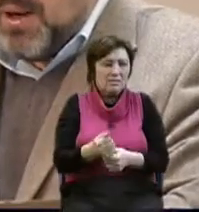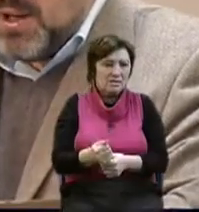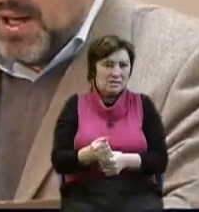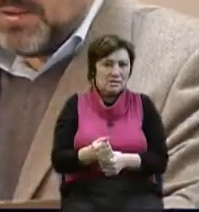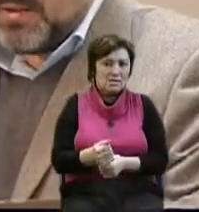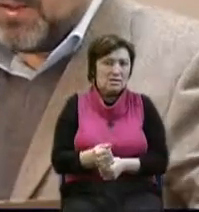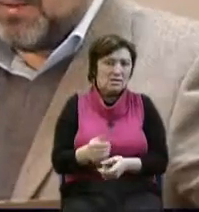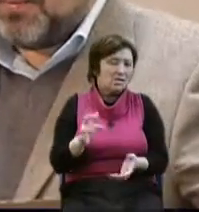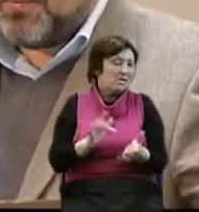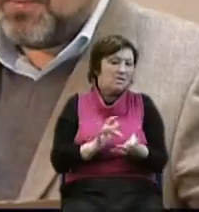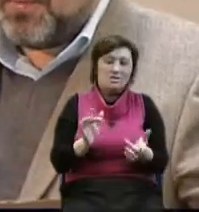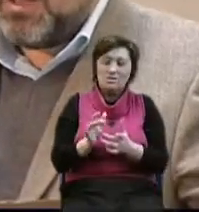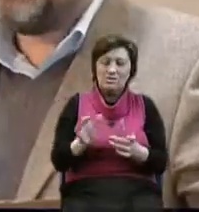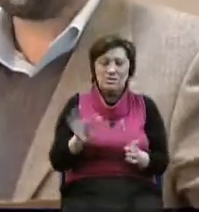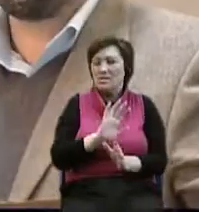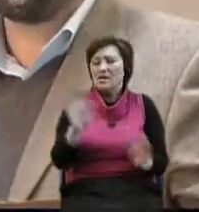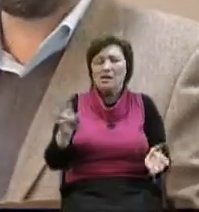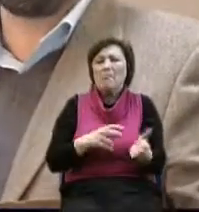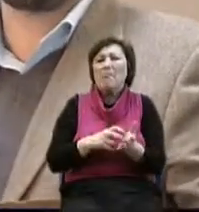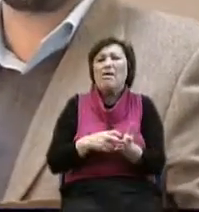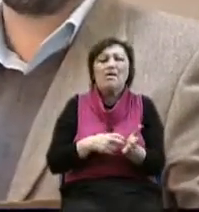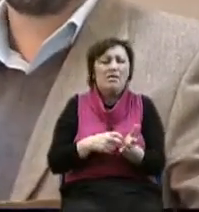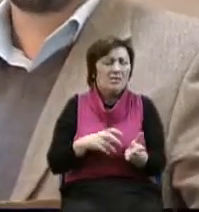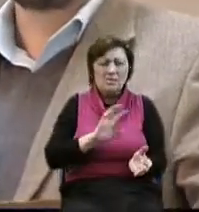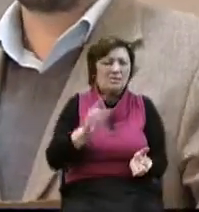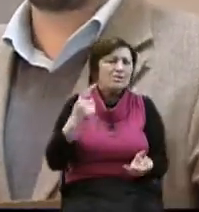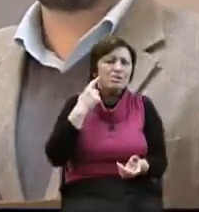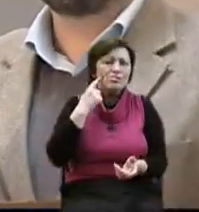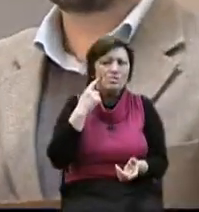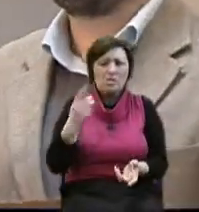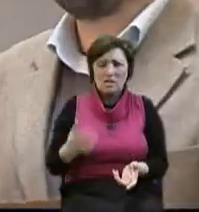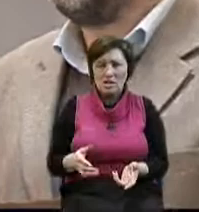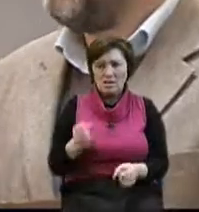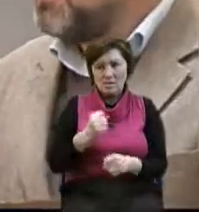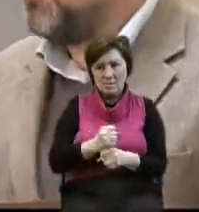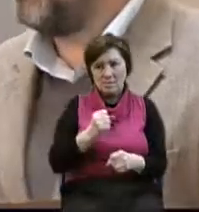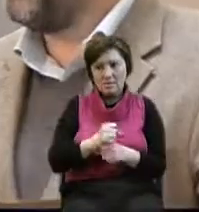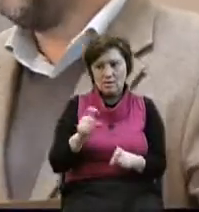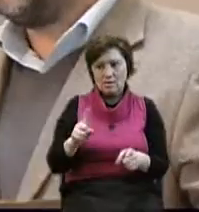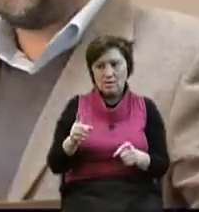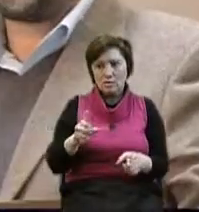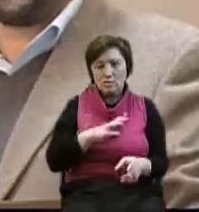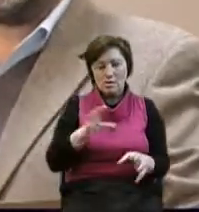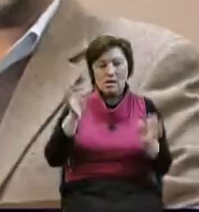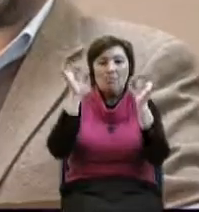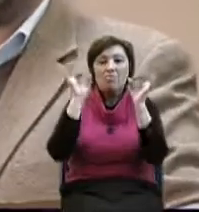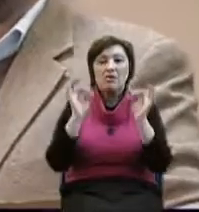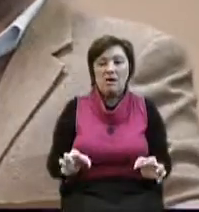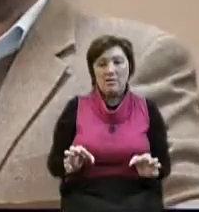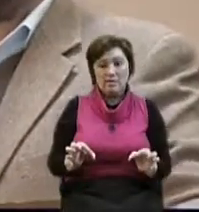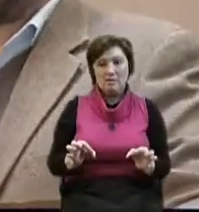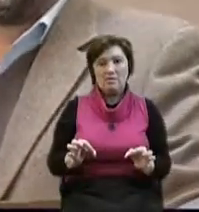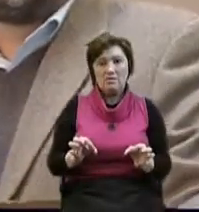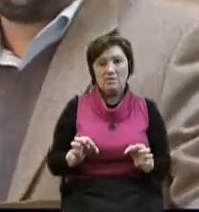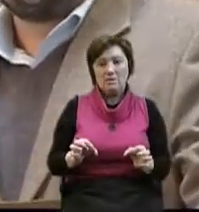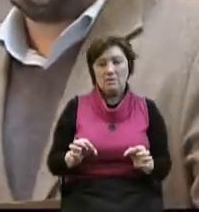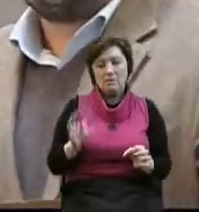не боялся, не смущался делать то, что было правильно, даже если это